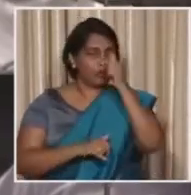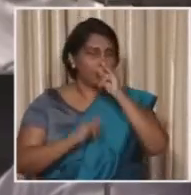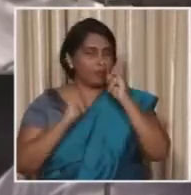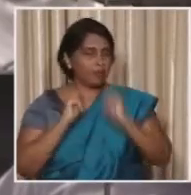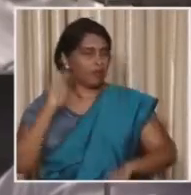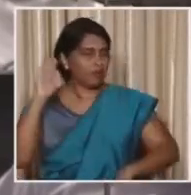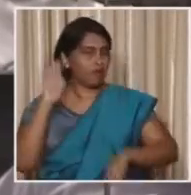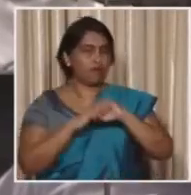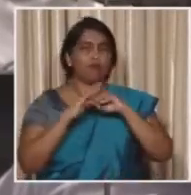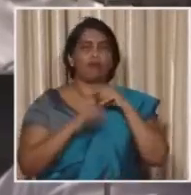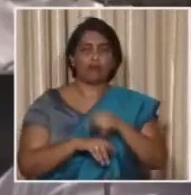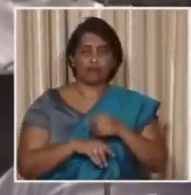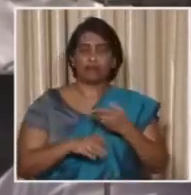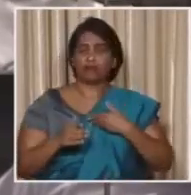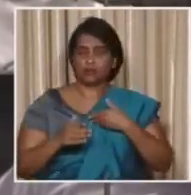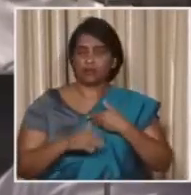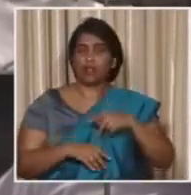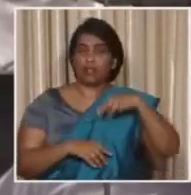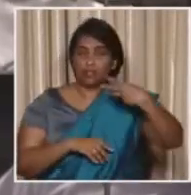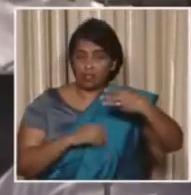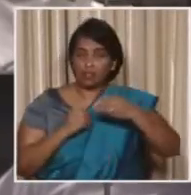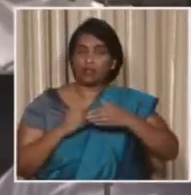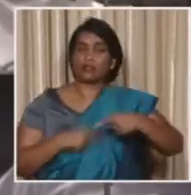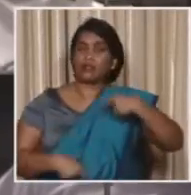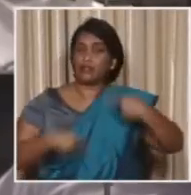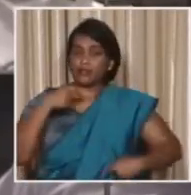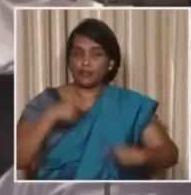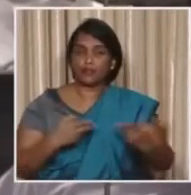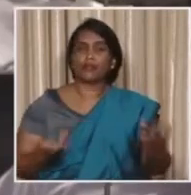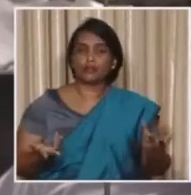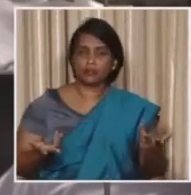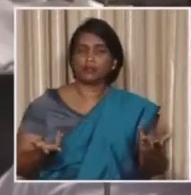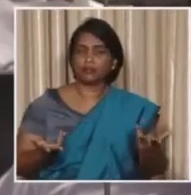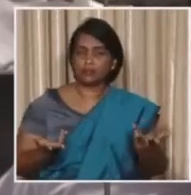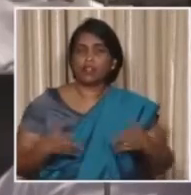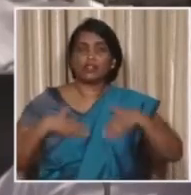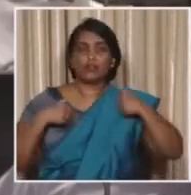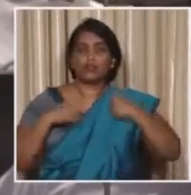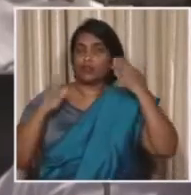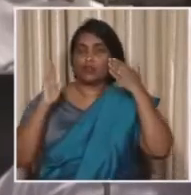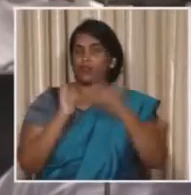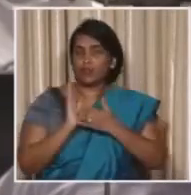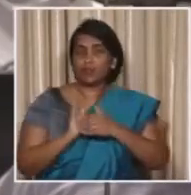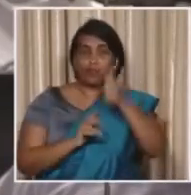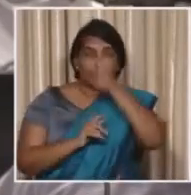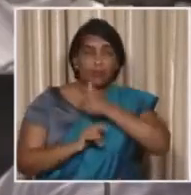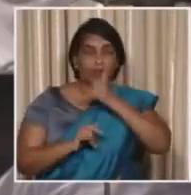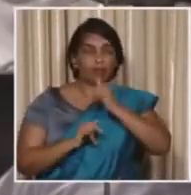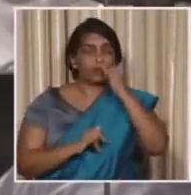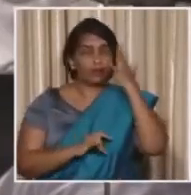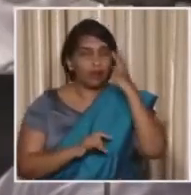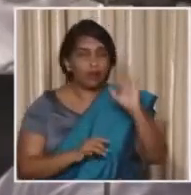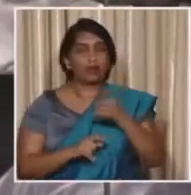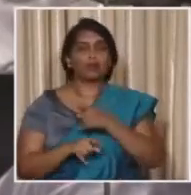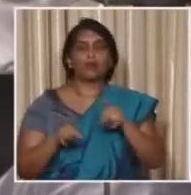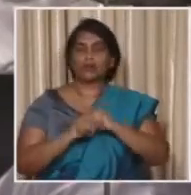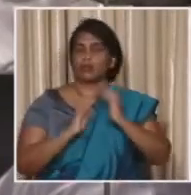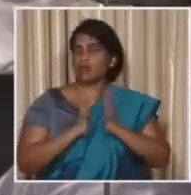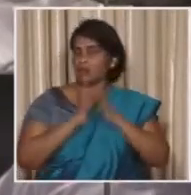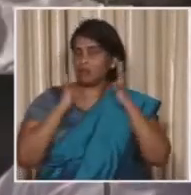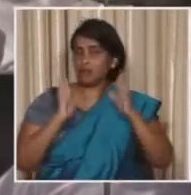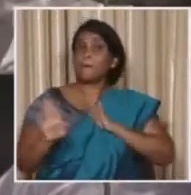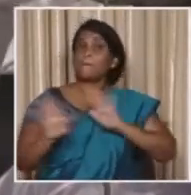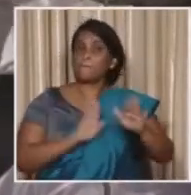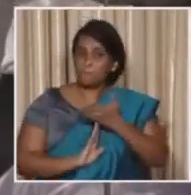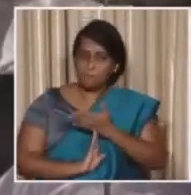උපරිම වැඩිවෙල අපි මේක මේ දවස් තුනක් තිස්සේ වාද කරන්නේ ඇයි මේ? ඇයි මේ සෞඛ්‍යංශ පිළිබඳ දූෂණේ වංචාව මේ වැඩිවෙල මේ